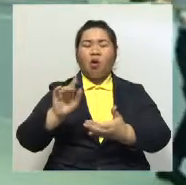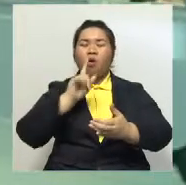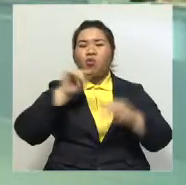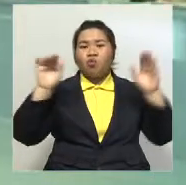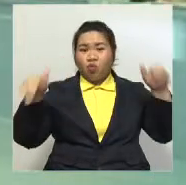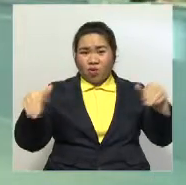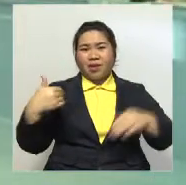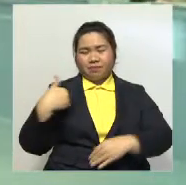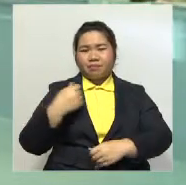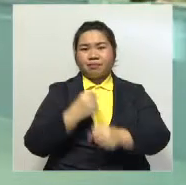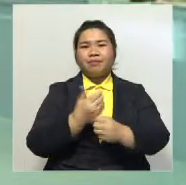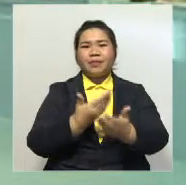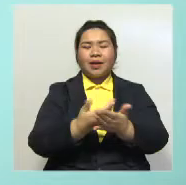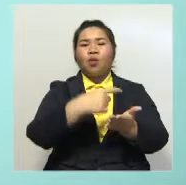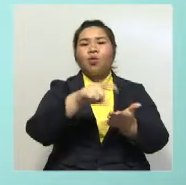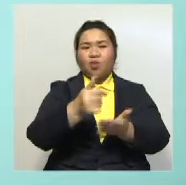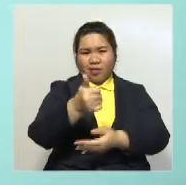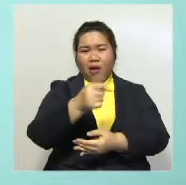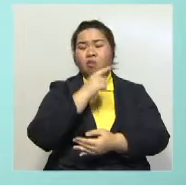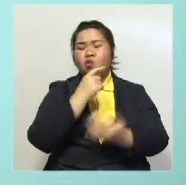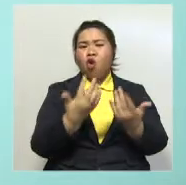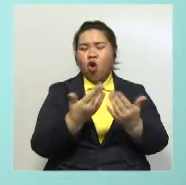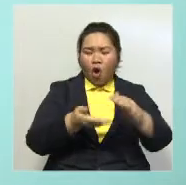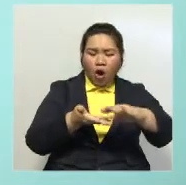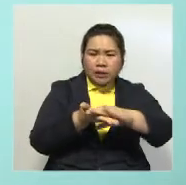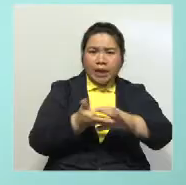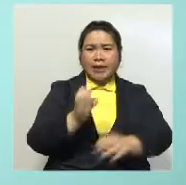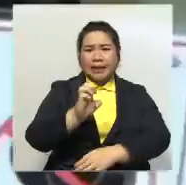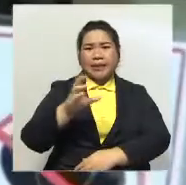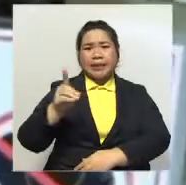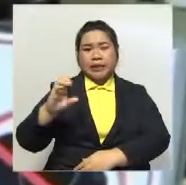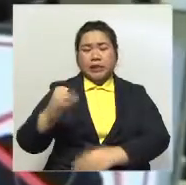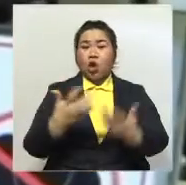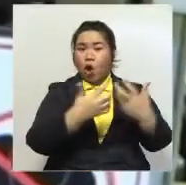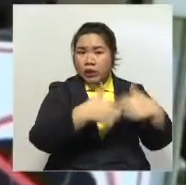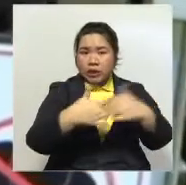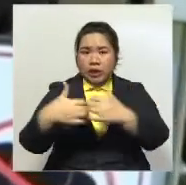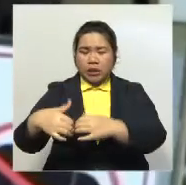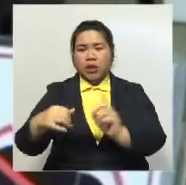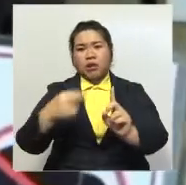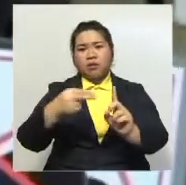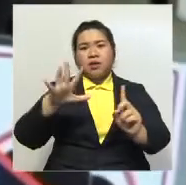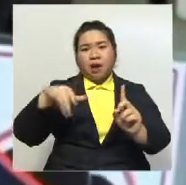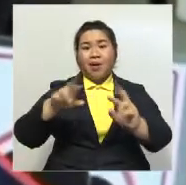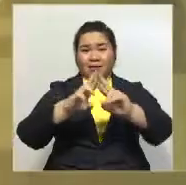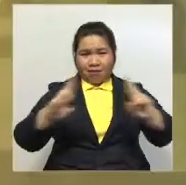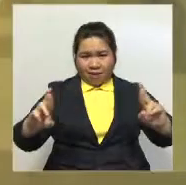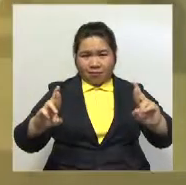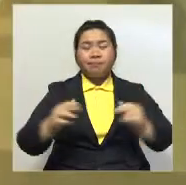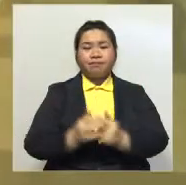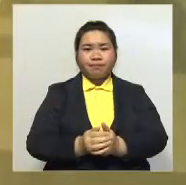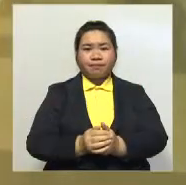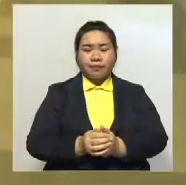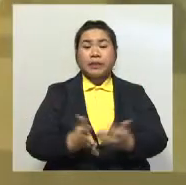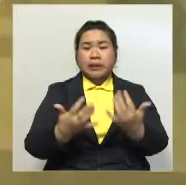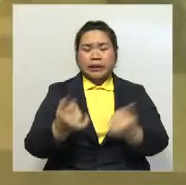รับชำระค่าสินค้าได้ระหว่างรอเครื่อง EDC ที่จะมีการติดตั้งอีกกว่า 15,000 ร้านค้าขณะ